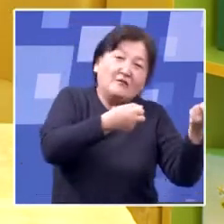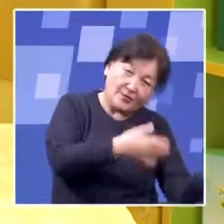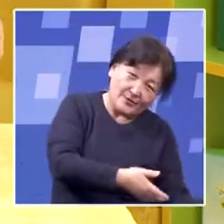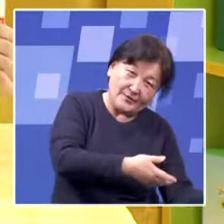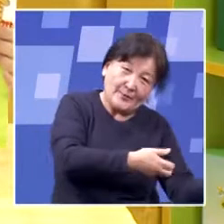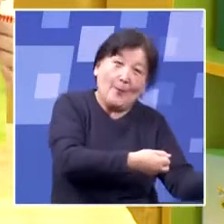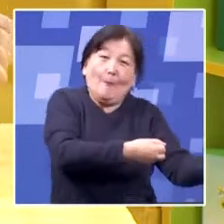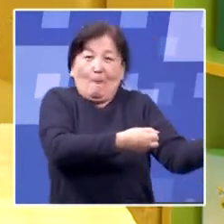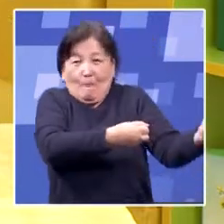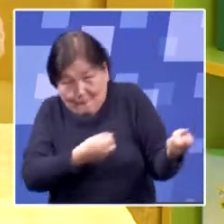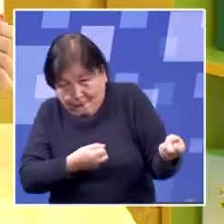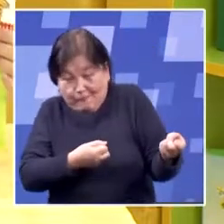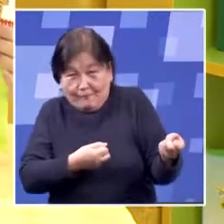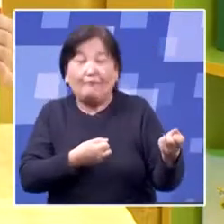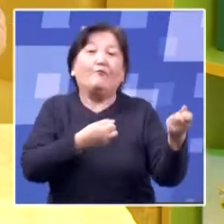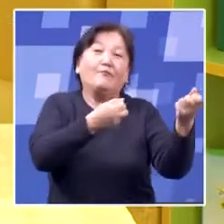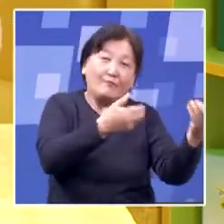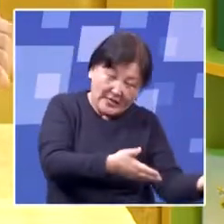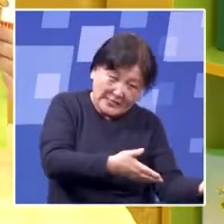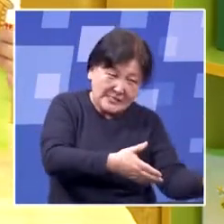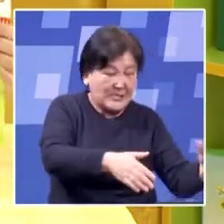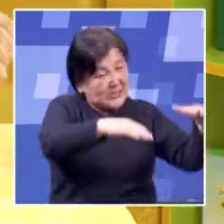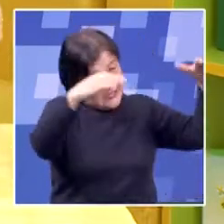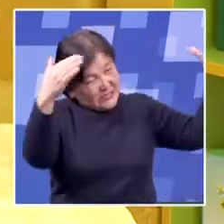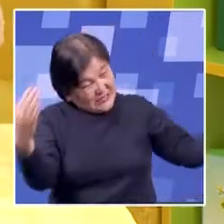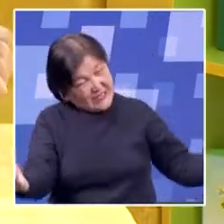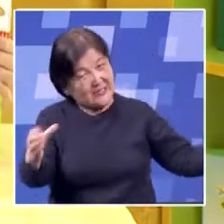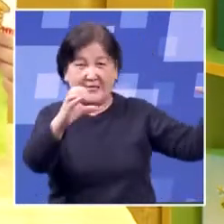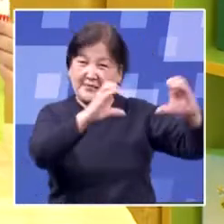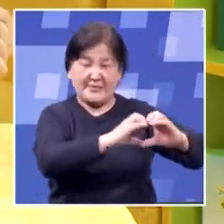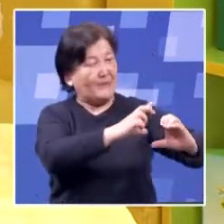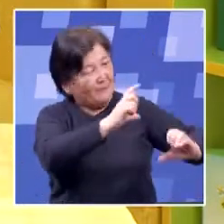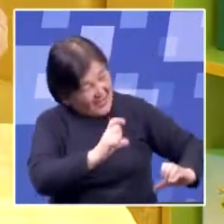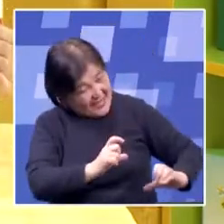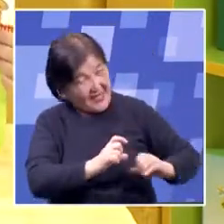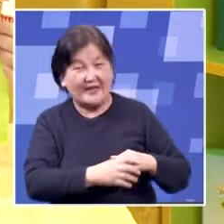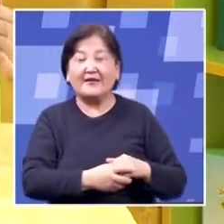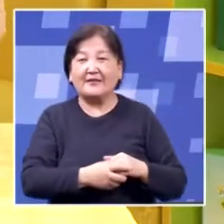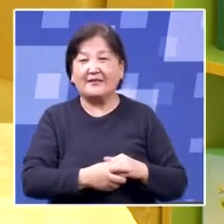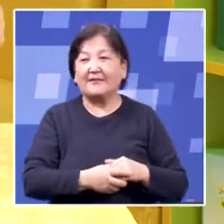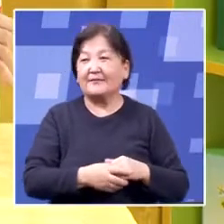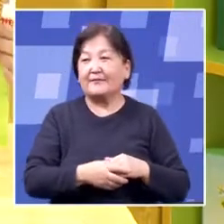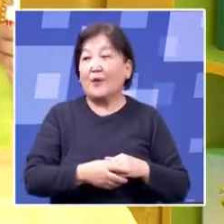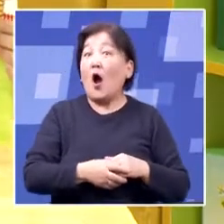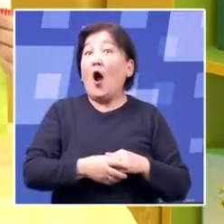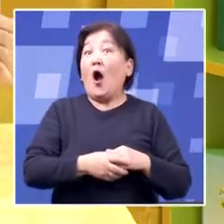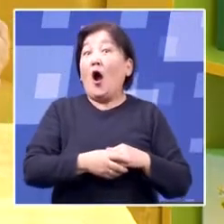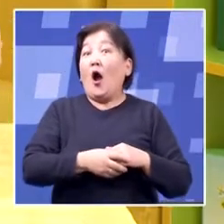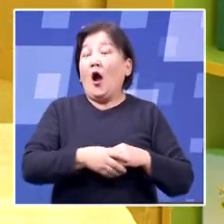татти хүчлээ хүчлээ яасан том манжин бэ.